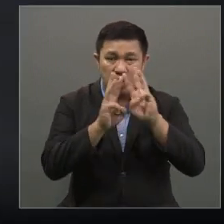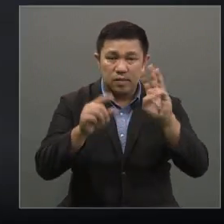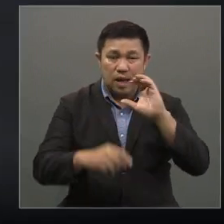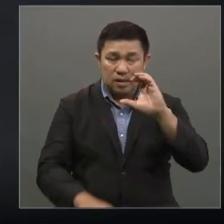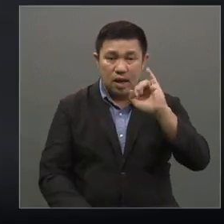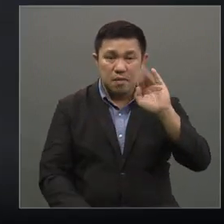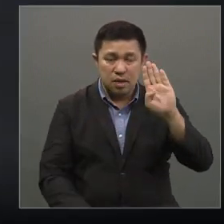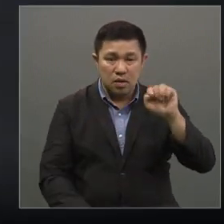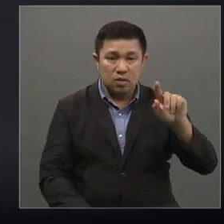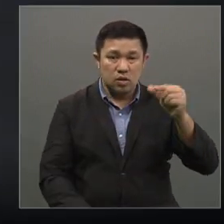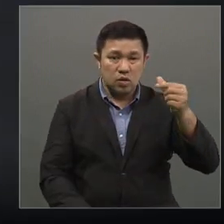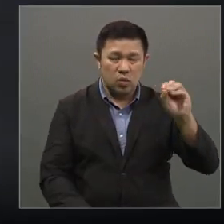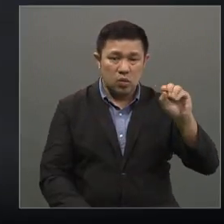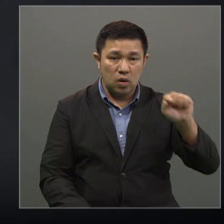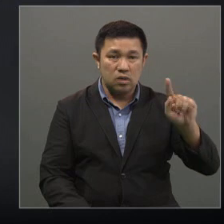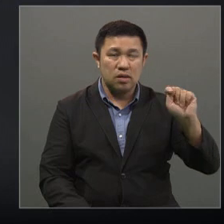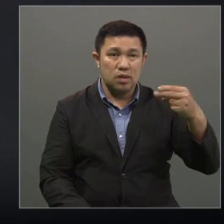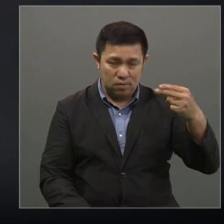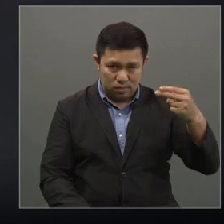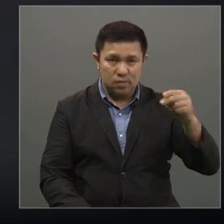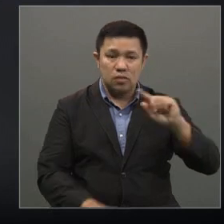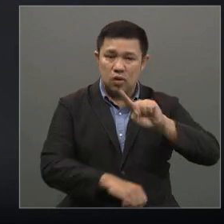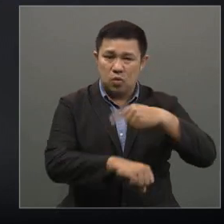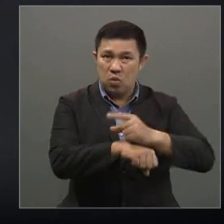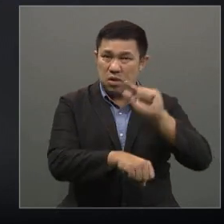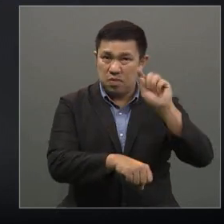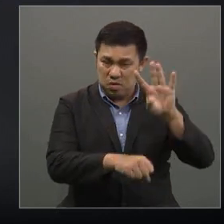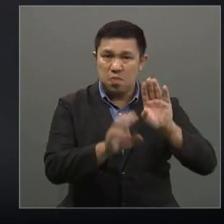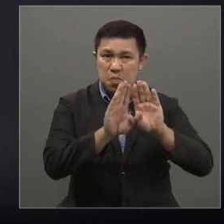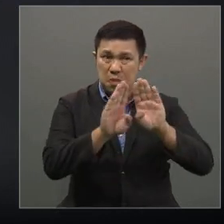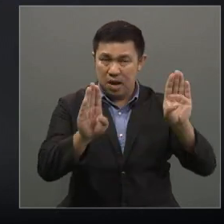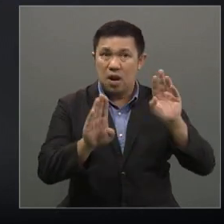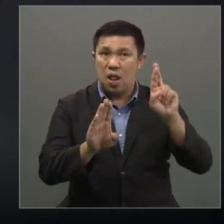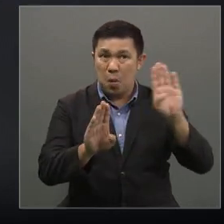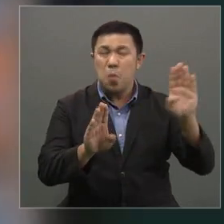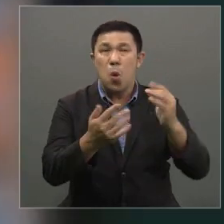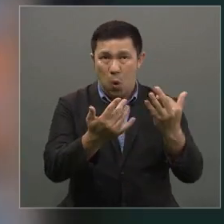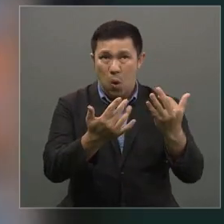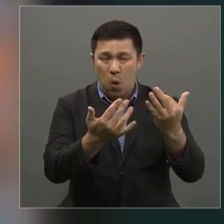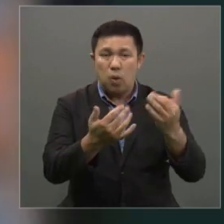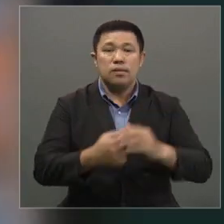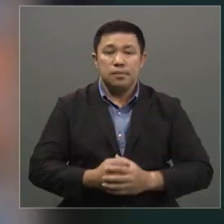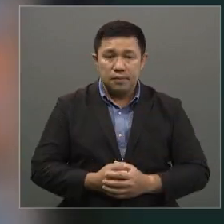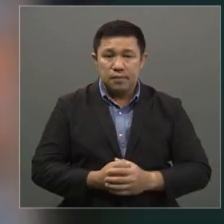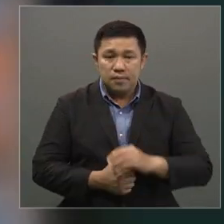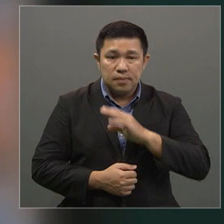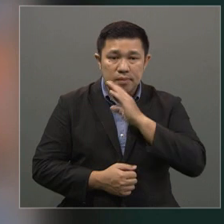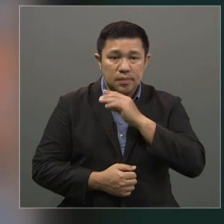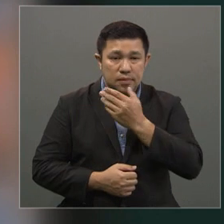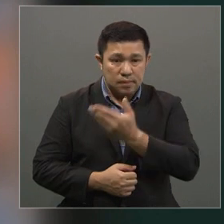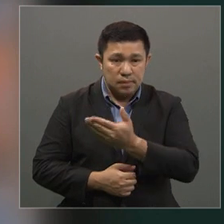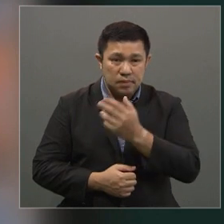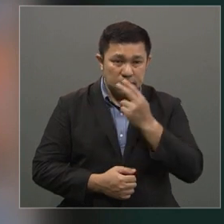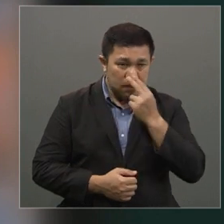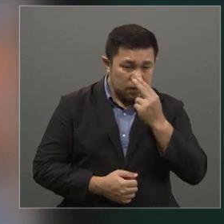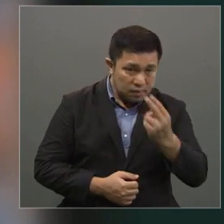www.cib.go.thซึ่งก็จะทำได้ตลอด24ชั่วโมงทางเจ้าหน้าที่บอกว่าเดี๋ยวจะเปิดระบบในเร็วๆนี้นะคะแต่ว่าคุณผู้ชมเวลาเข้าไปคลิก